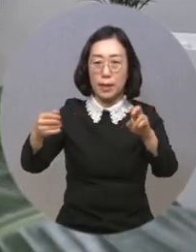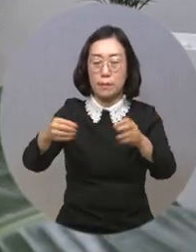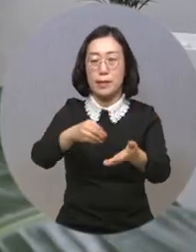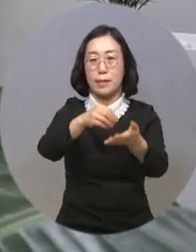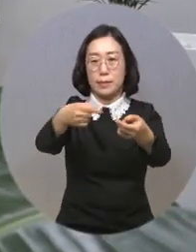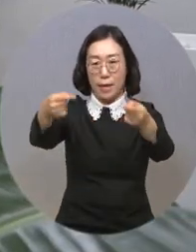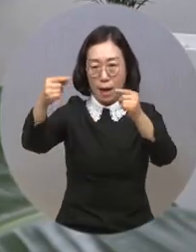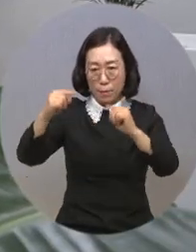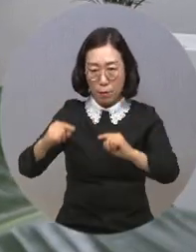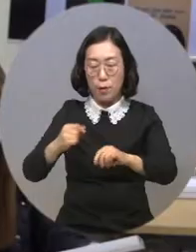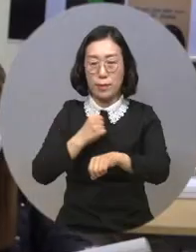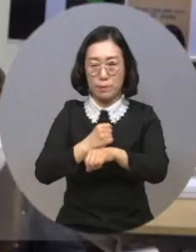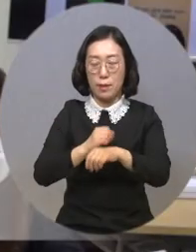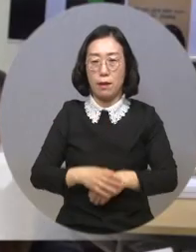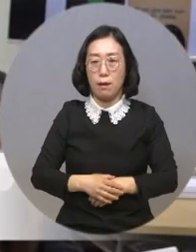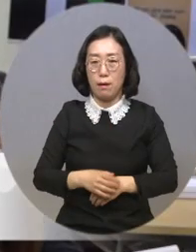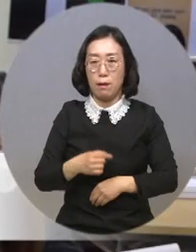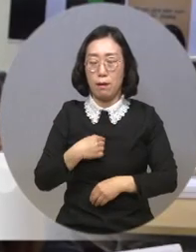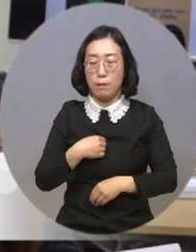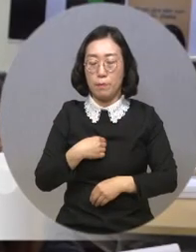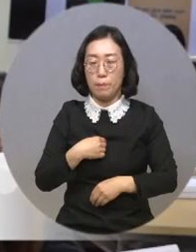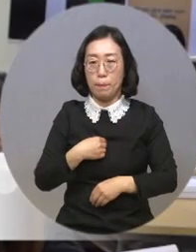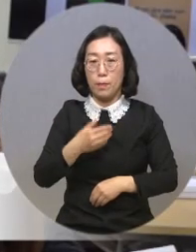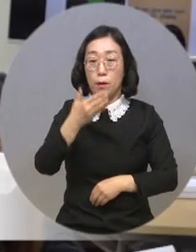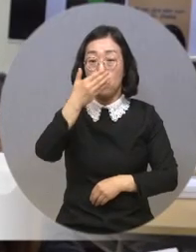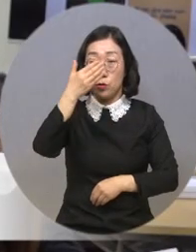명이 참여했습니다. 청년